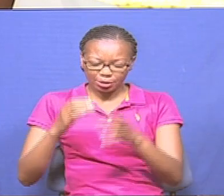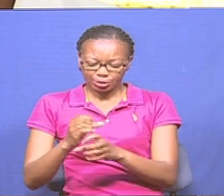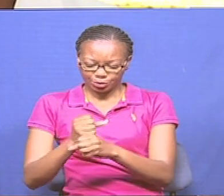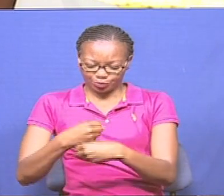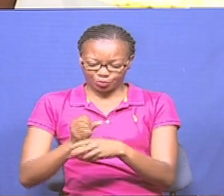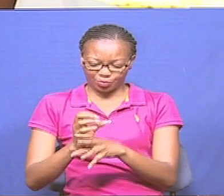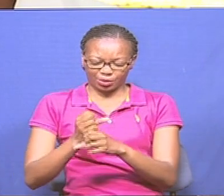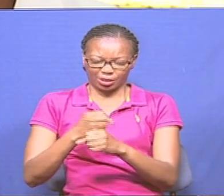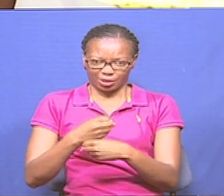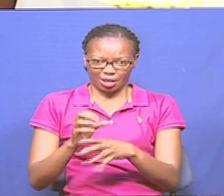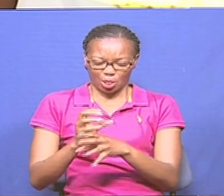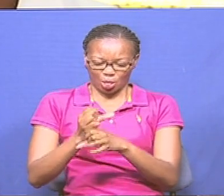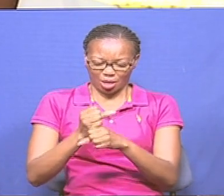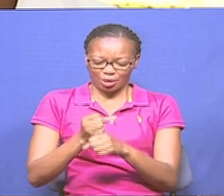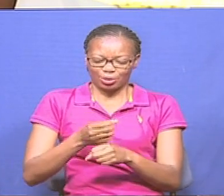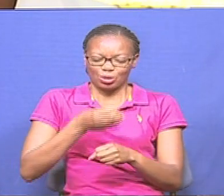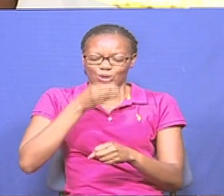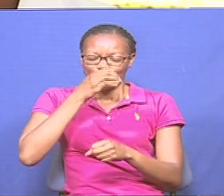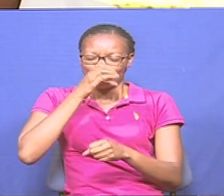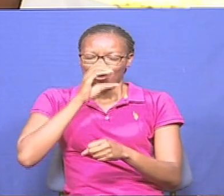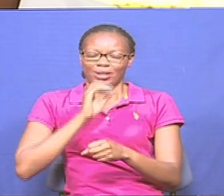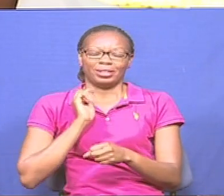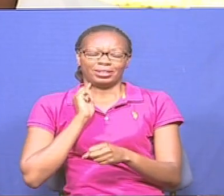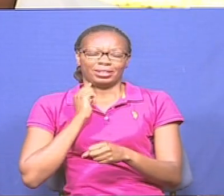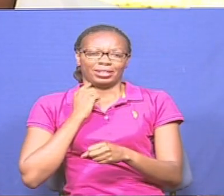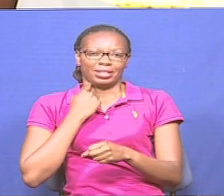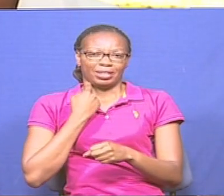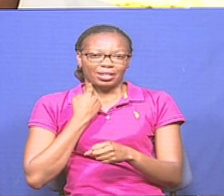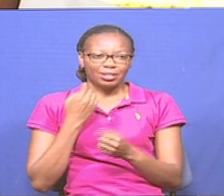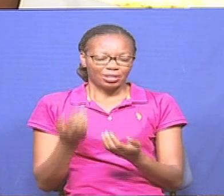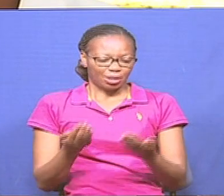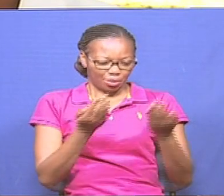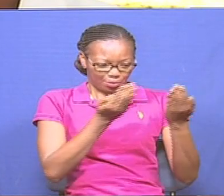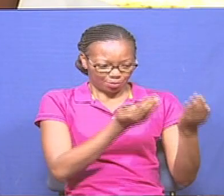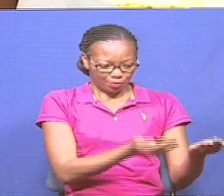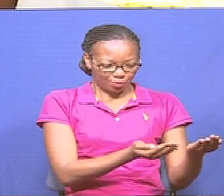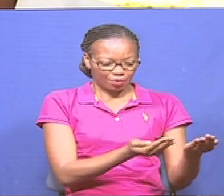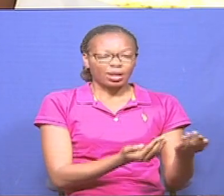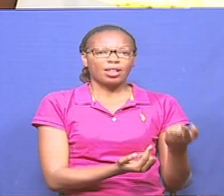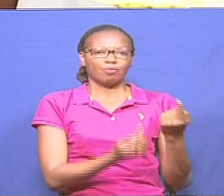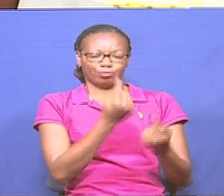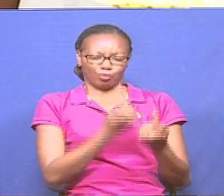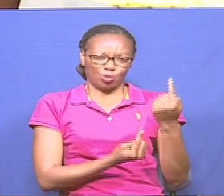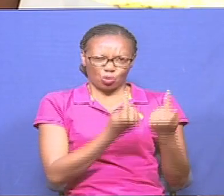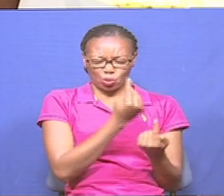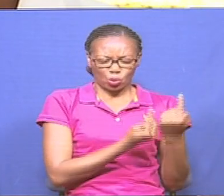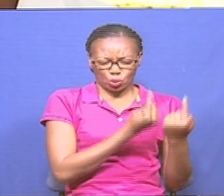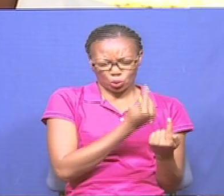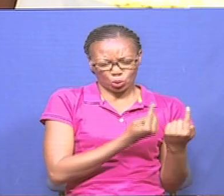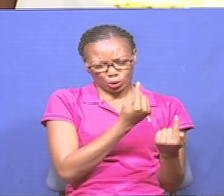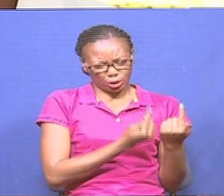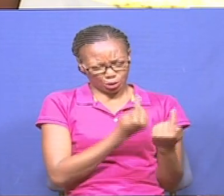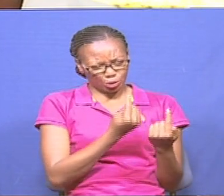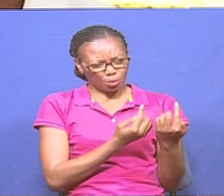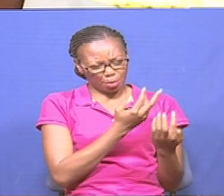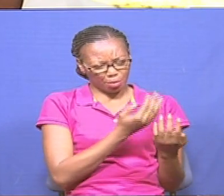alafu tunasaga. Tukishasaga, tukishatoa ile juice kwa ile matunda, tunawekelea kwa jiko.